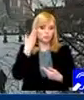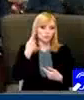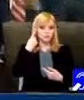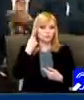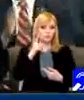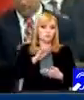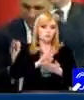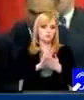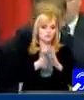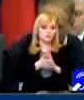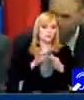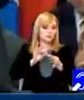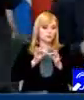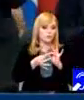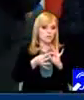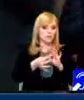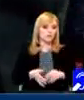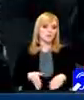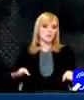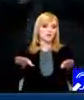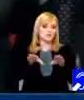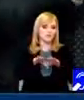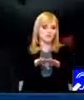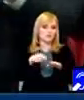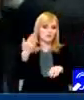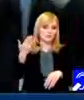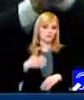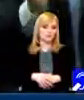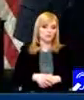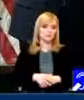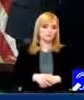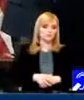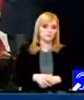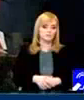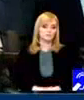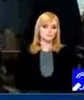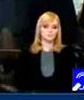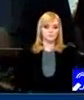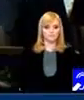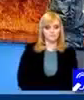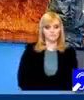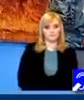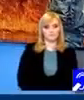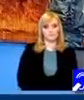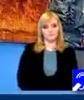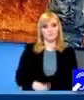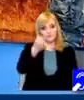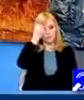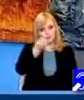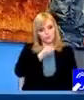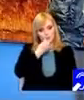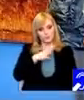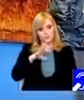situație destul de complicată la nivel diplomatic între Occident și Federația Rusă. Domnule Fruntaș, noi vă